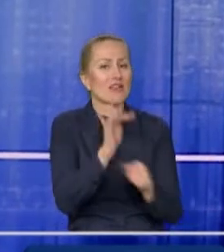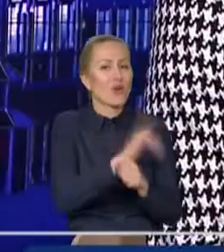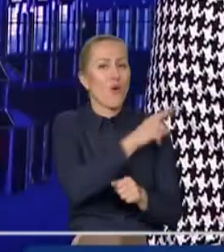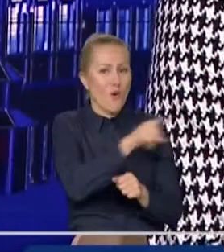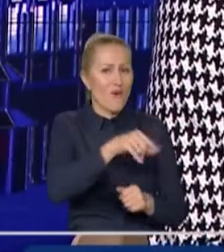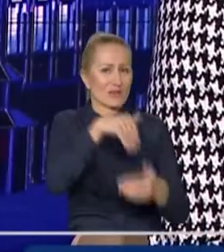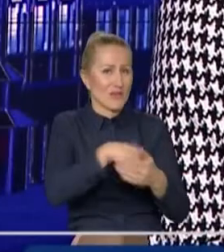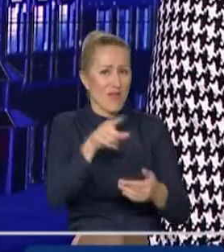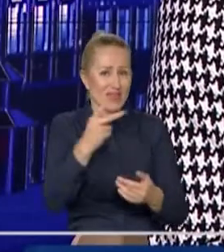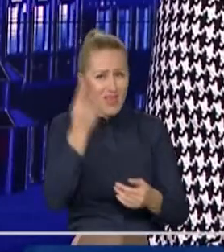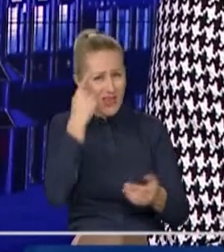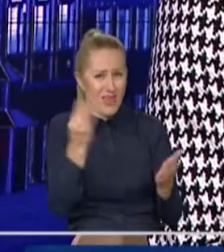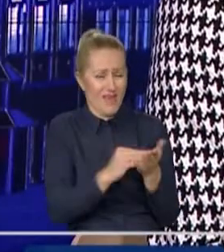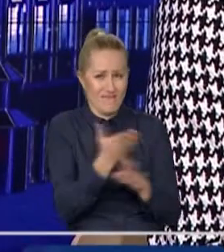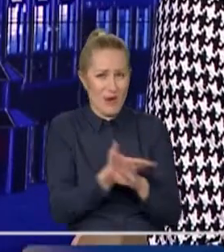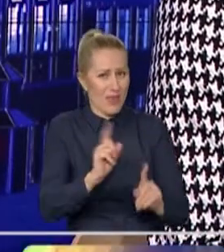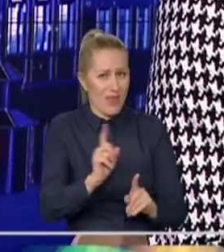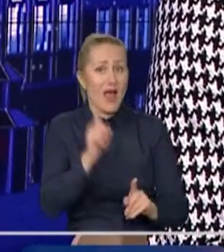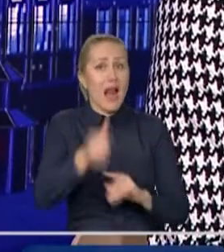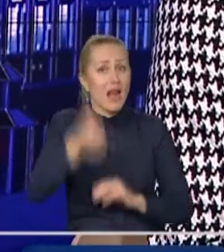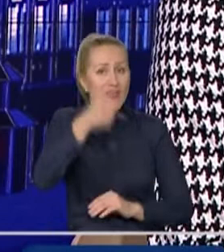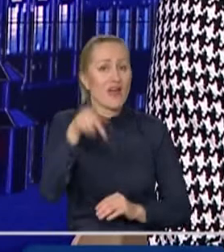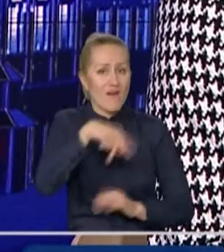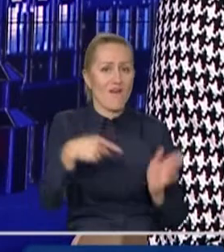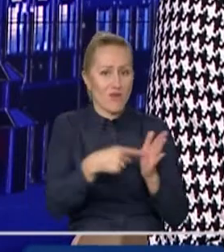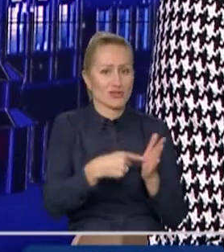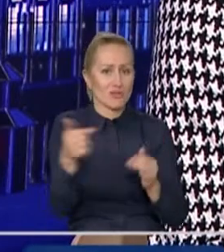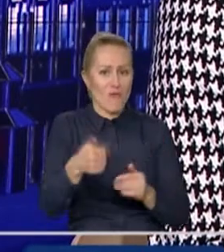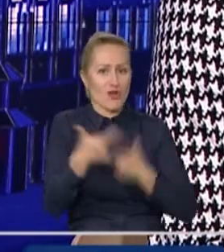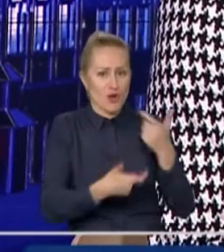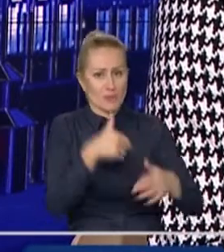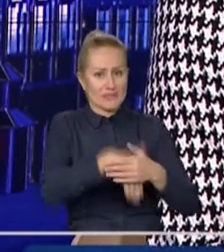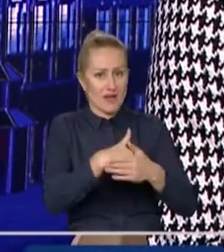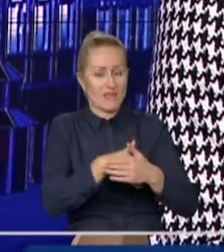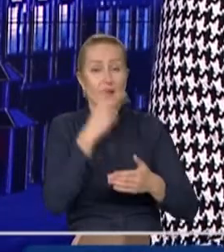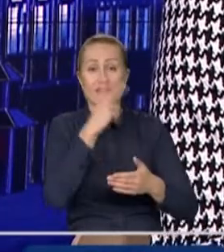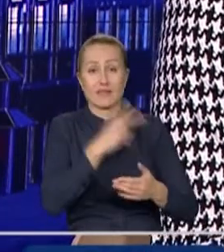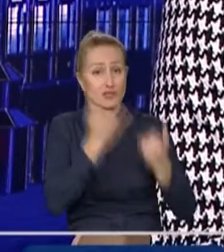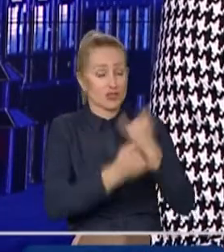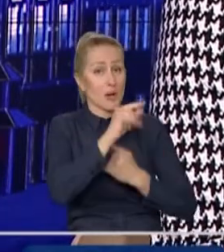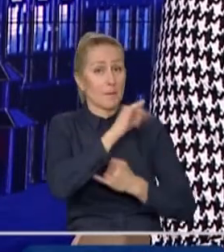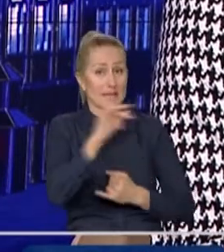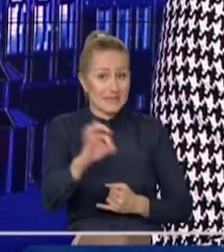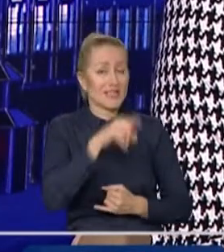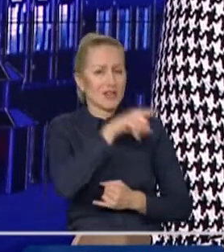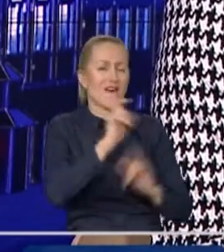To nie jest cyniczne. Ja uważam, że od lidera się oczekuje takich właśnie zachowań. Jeżeli w Prawie i Sprawiedliwości,